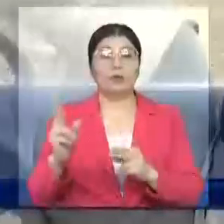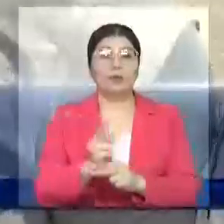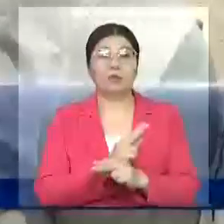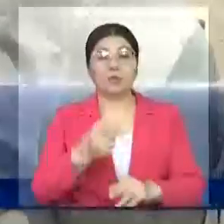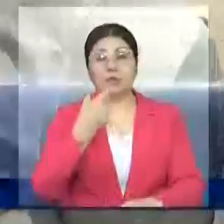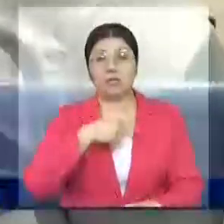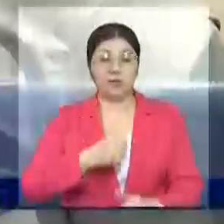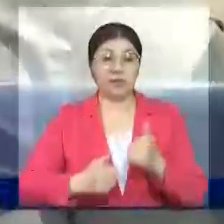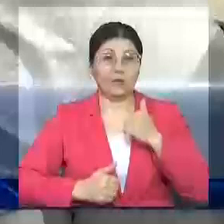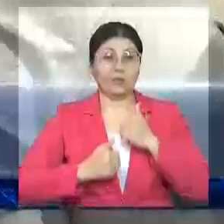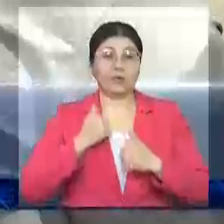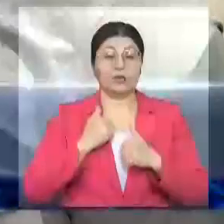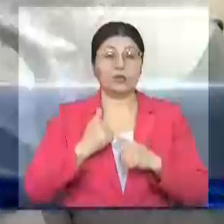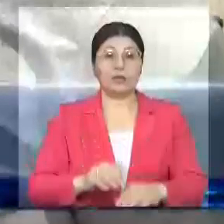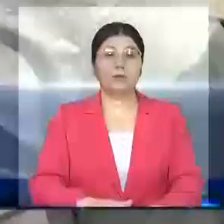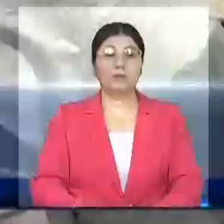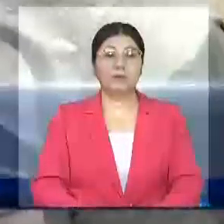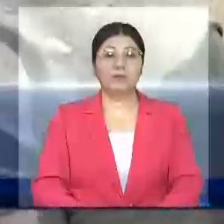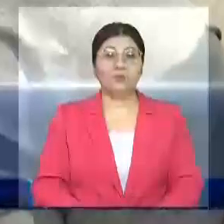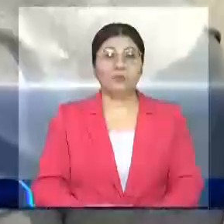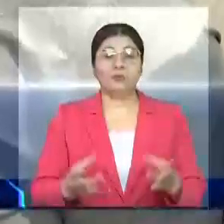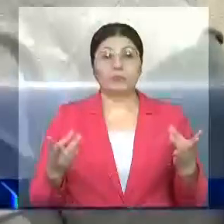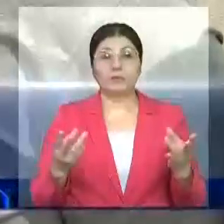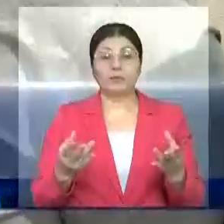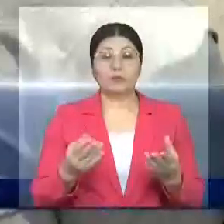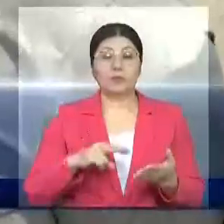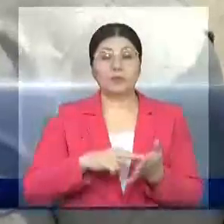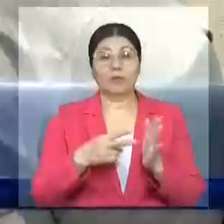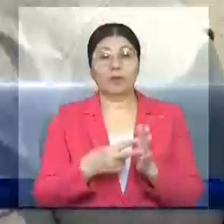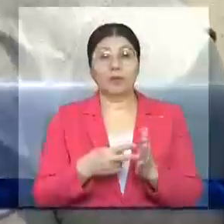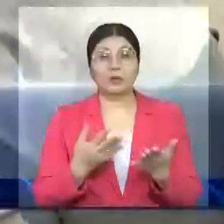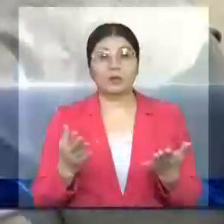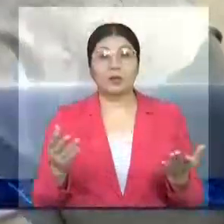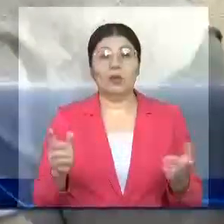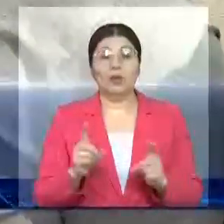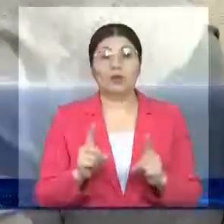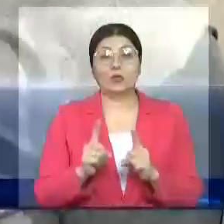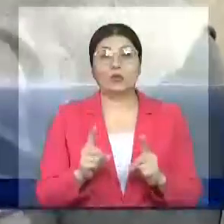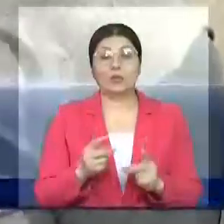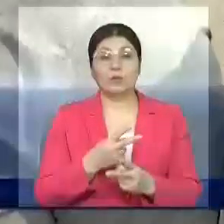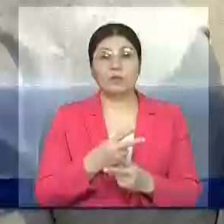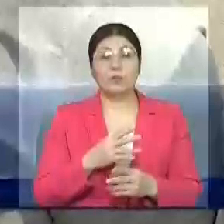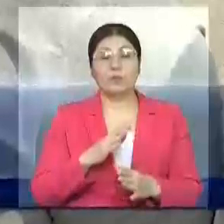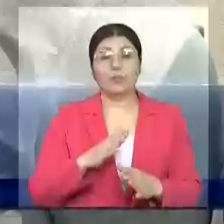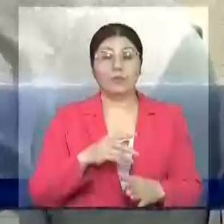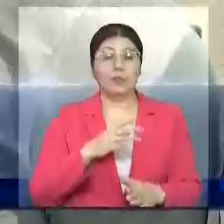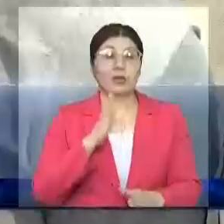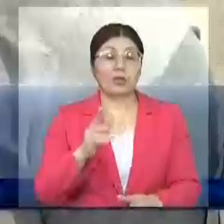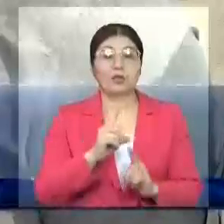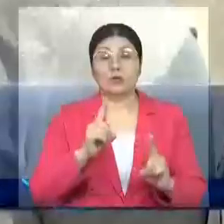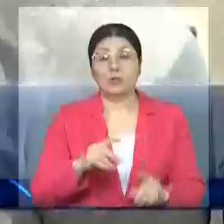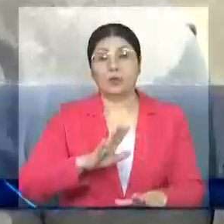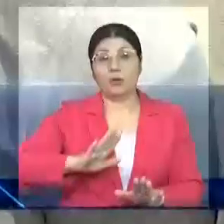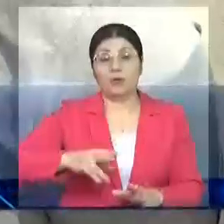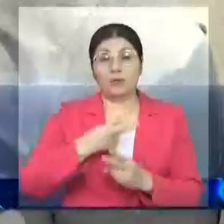себе мужество и ну и дальнейшие планы какие-нибудь там там видно будет после окончания